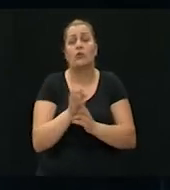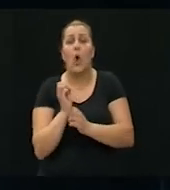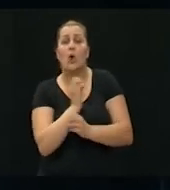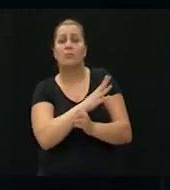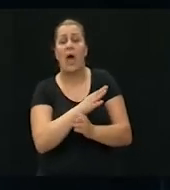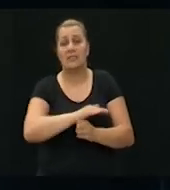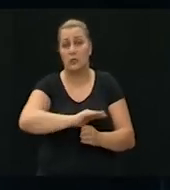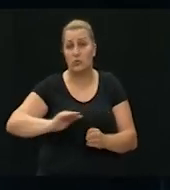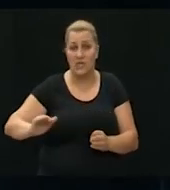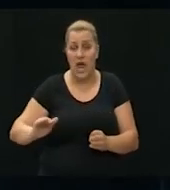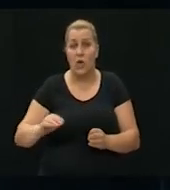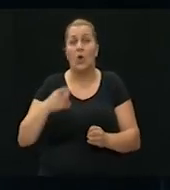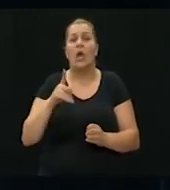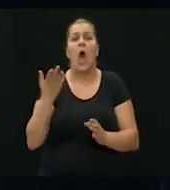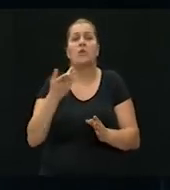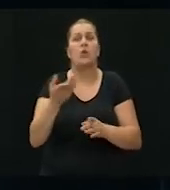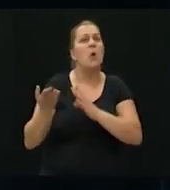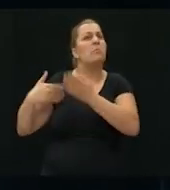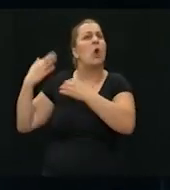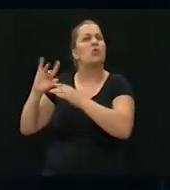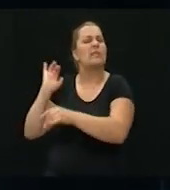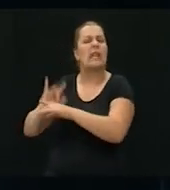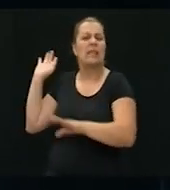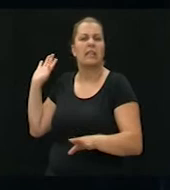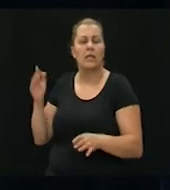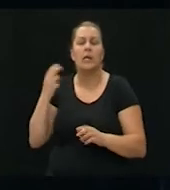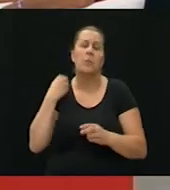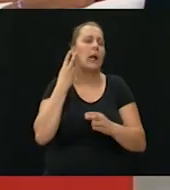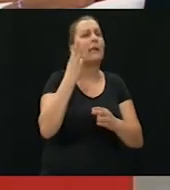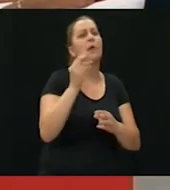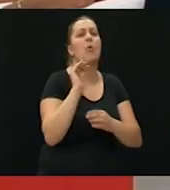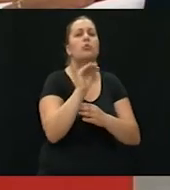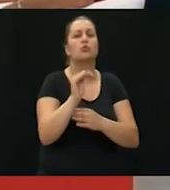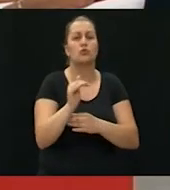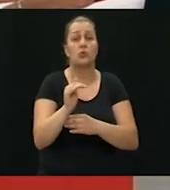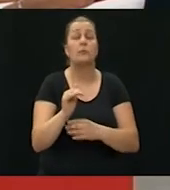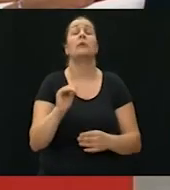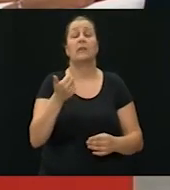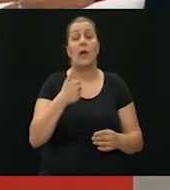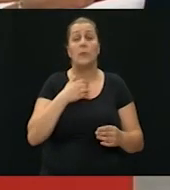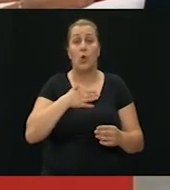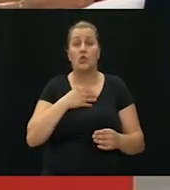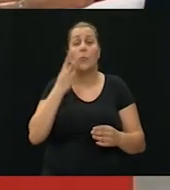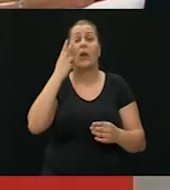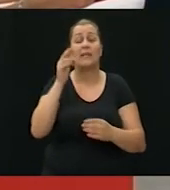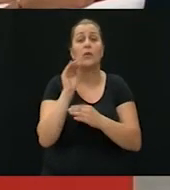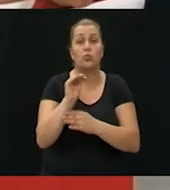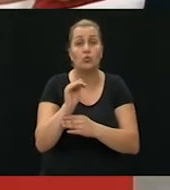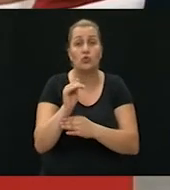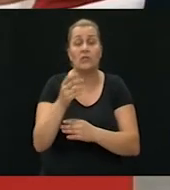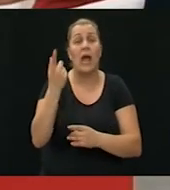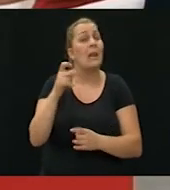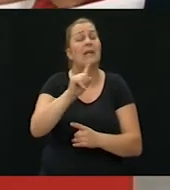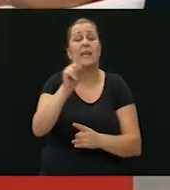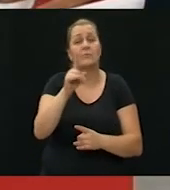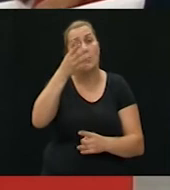u stranu. To je prošlost, nemojte to više dirati. Da, okrenimo se budućnosti. Okrenimo se budućnosti. Hoćemo se mi okrenuti budućnosti, to je najmanji problem. Ali ne